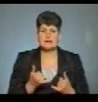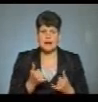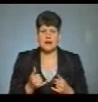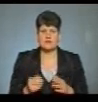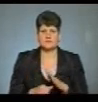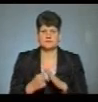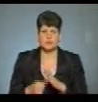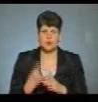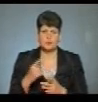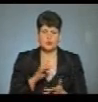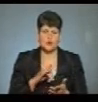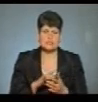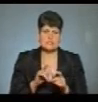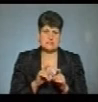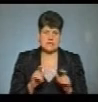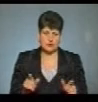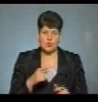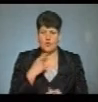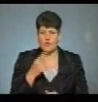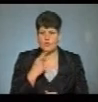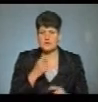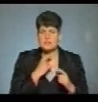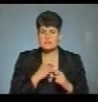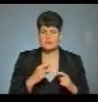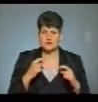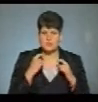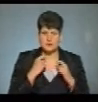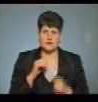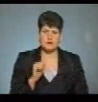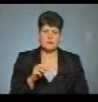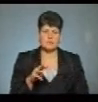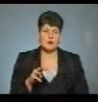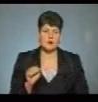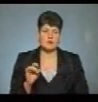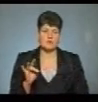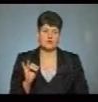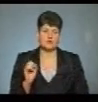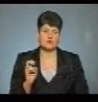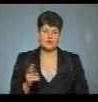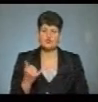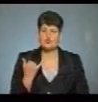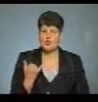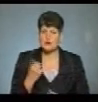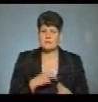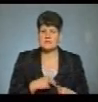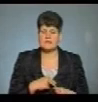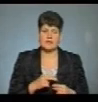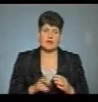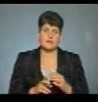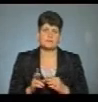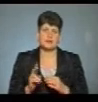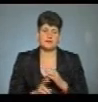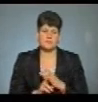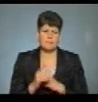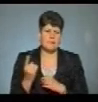розповів директор цього фонду, отець Української греко-католицької церкви Андрій Марчук. Сьогодні працівники «Карітасу» вперше під час